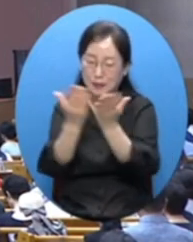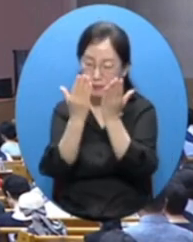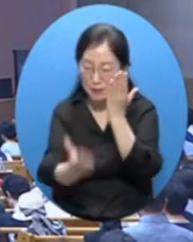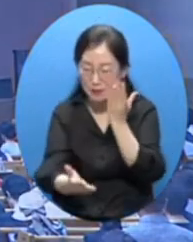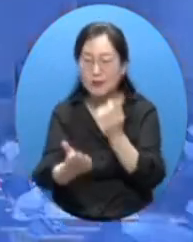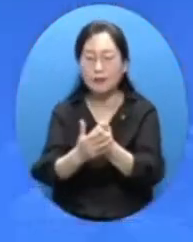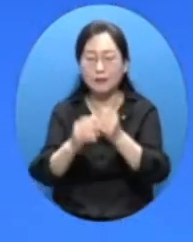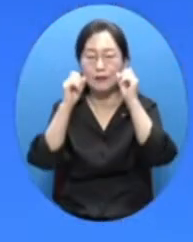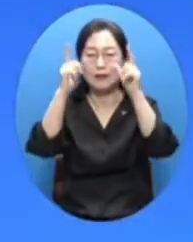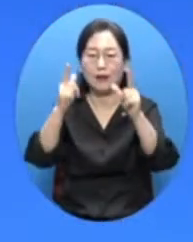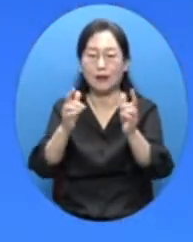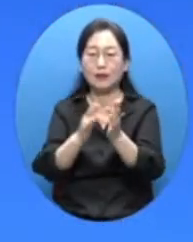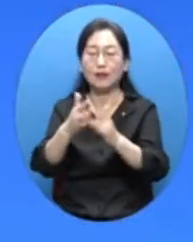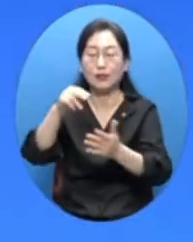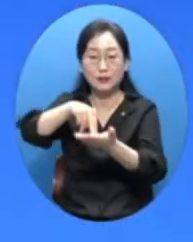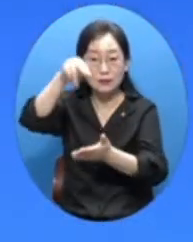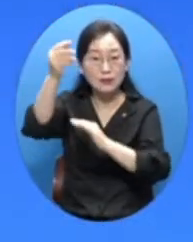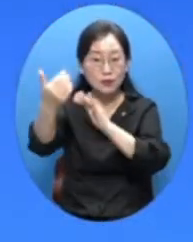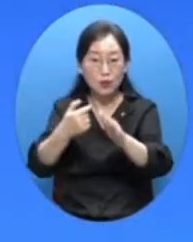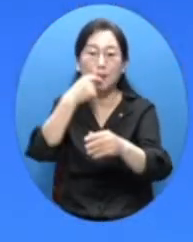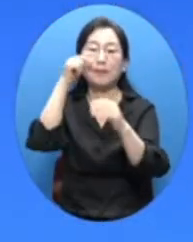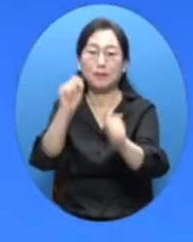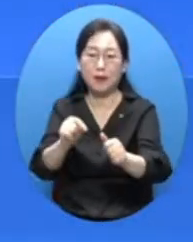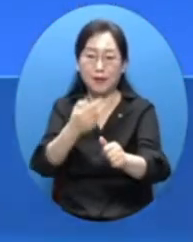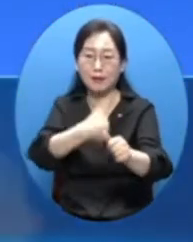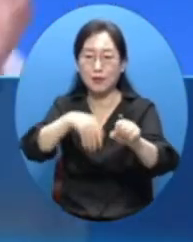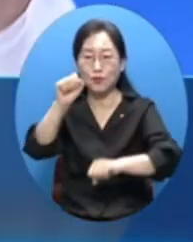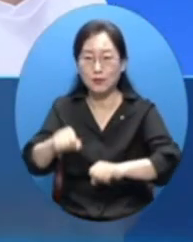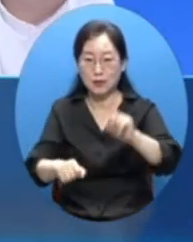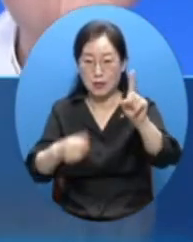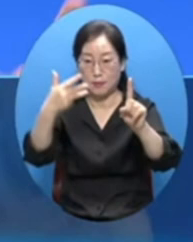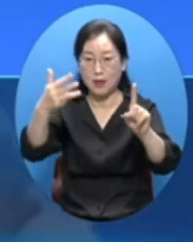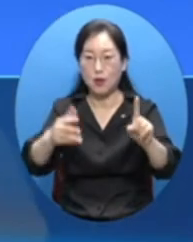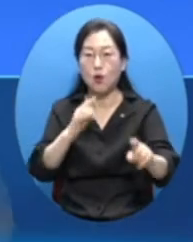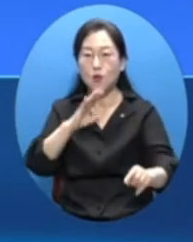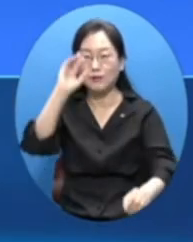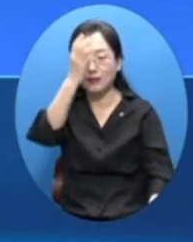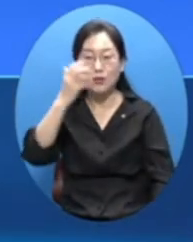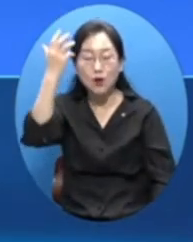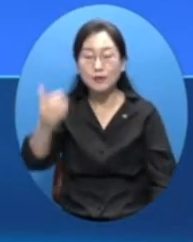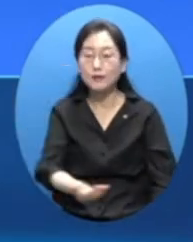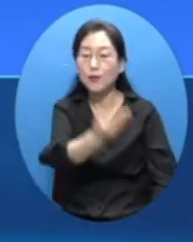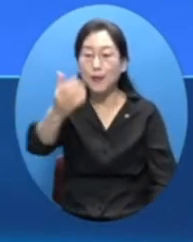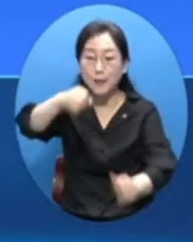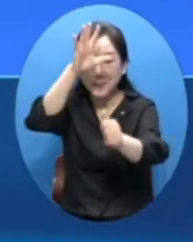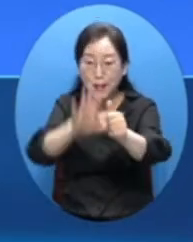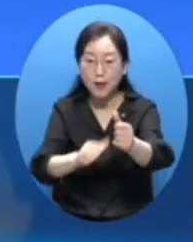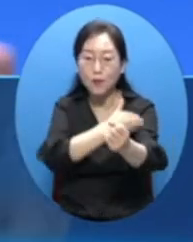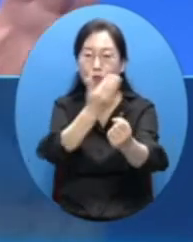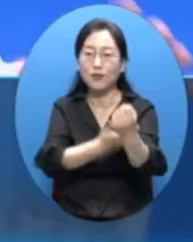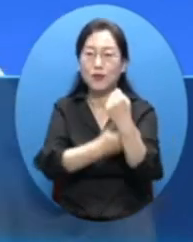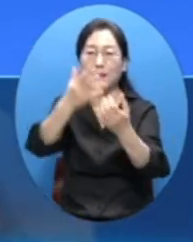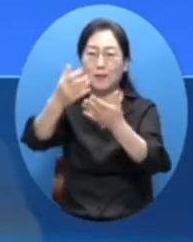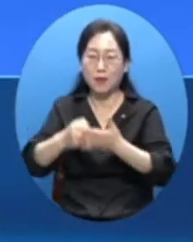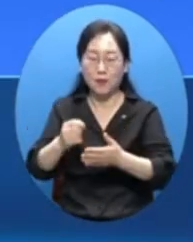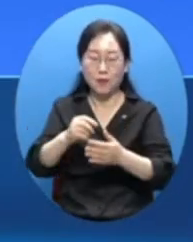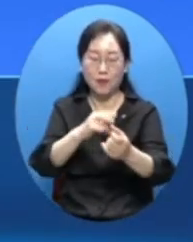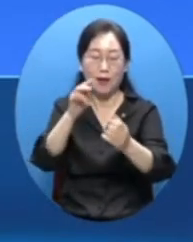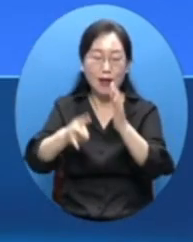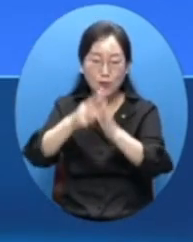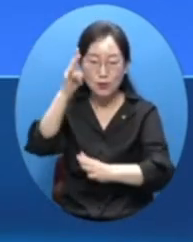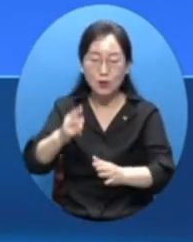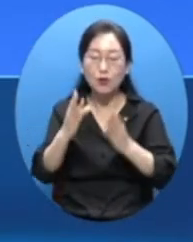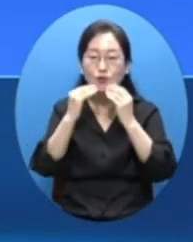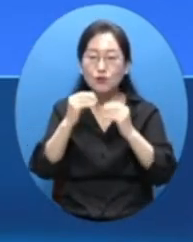되었습니다. 예수님이 승천하기 전에 저들에게 분부하셨습니다. 사도행전 1절 8절에 오직 성령에게 임하시면 너희가 권능을 받고 예루살렘과 온